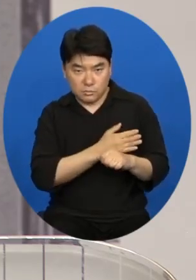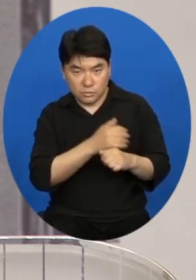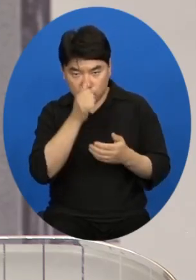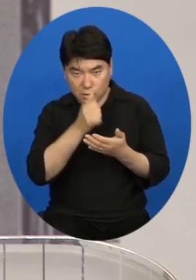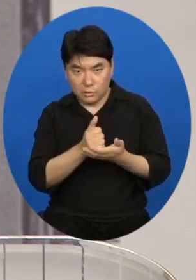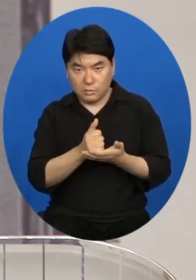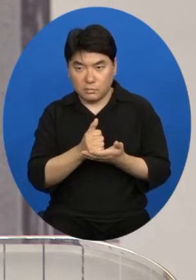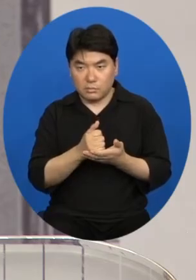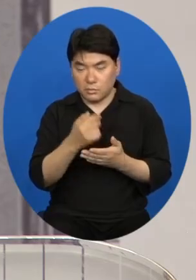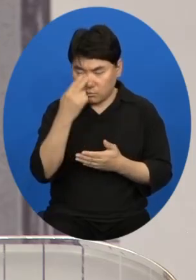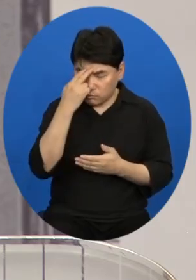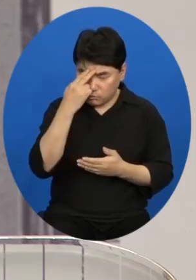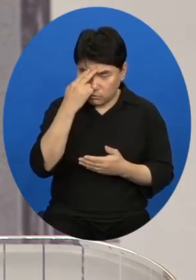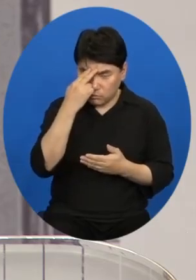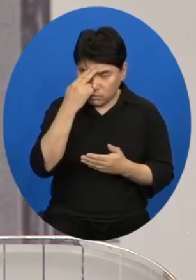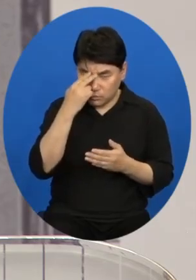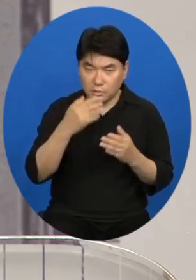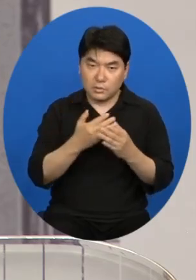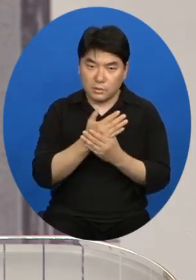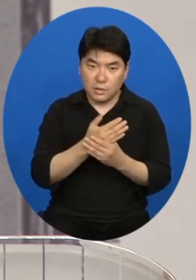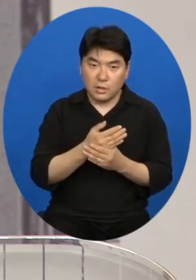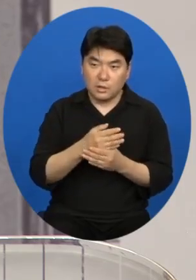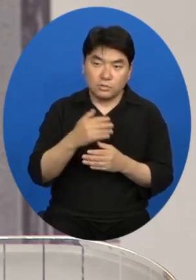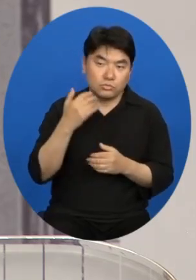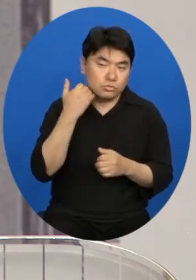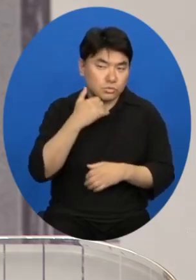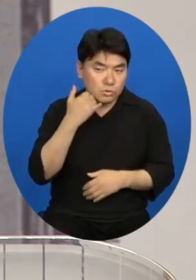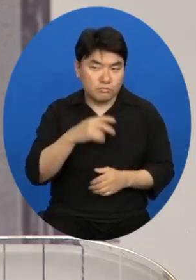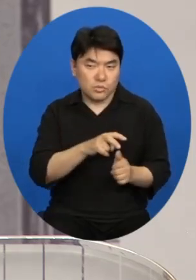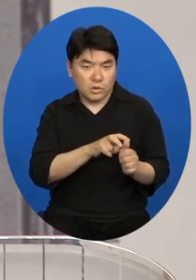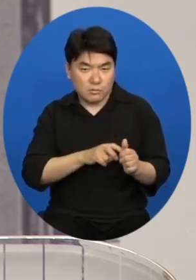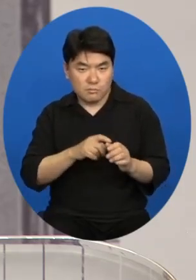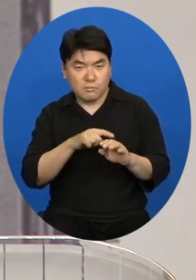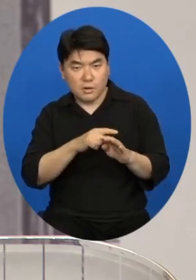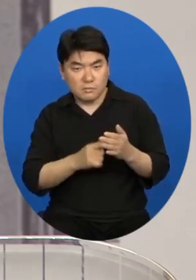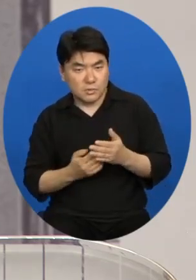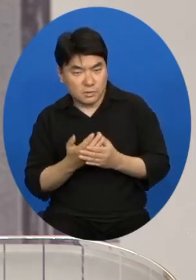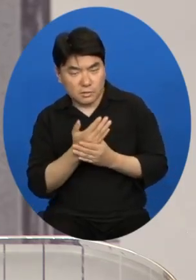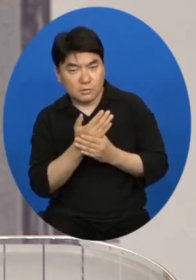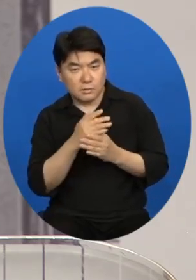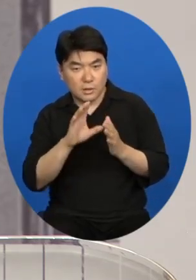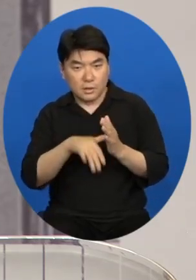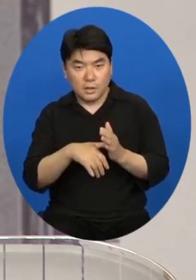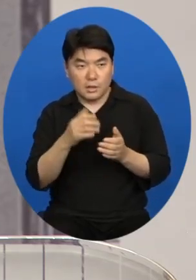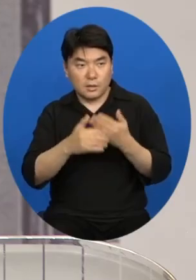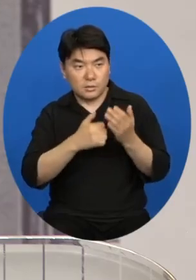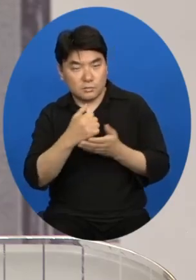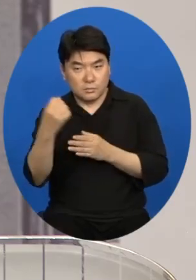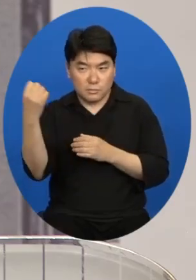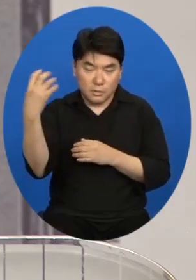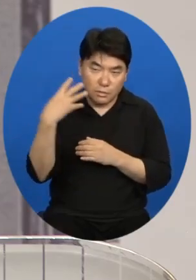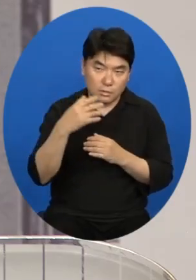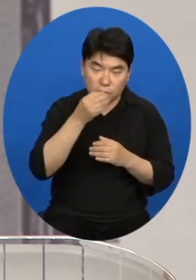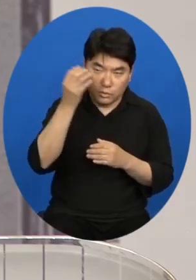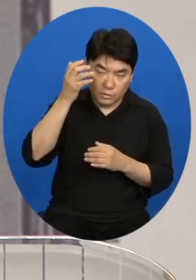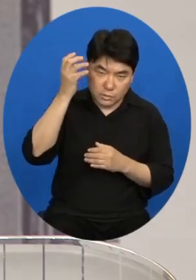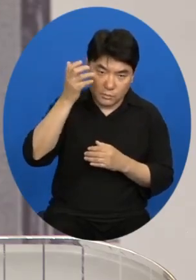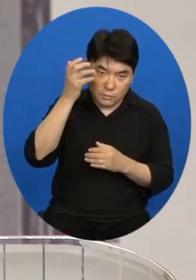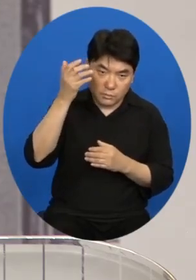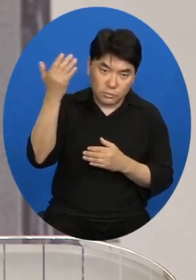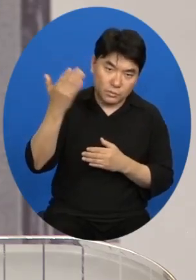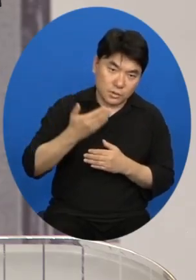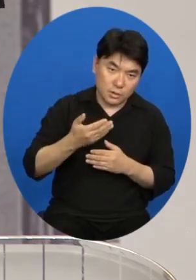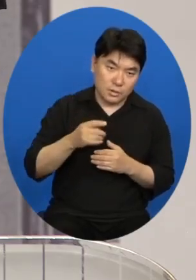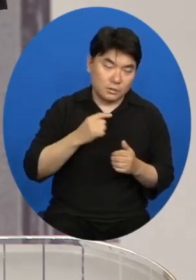근심이 일어나잖아요. 누군가를 미워하다가 마음이 들다가도 하나님 어떤 마음을 주세요? 성령께서 내가